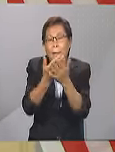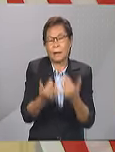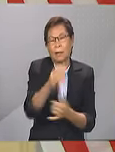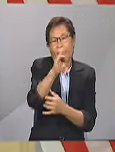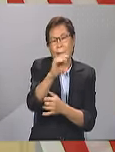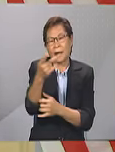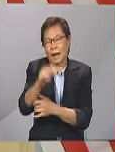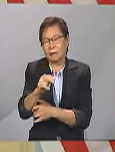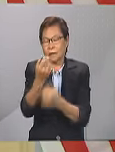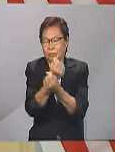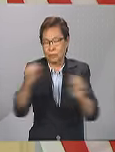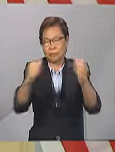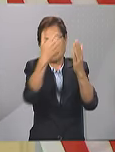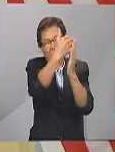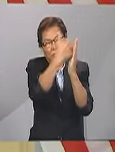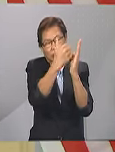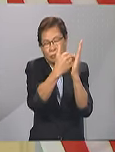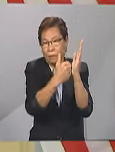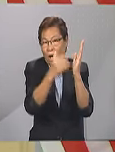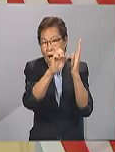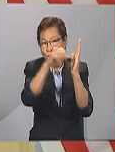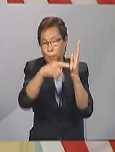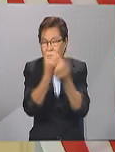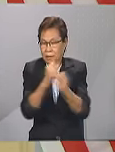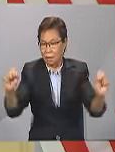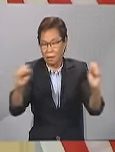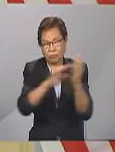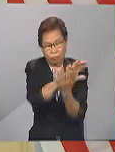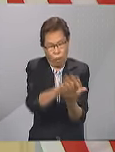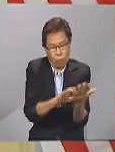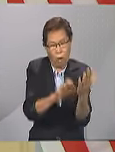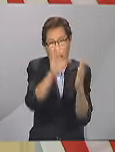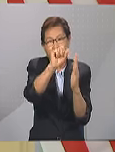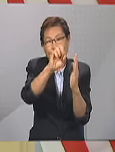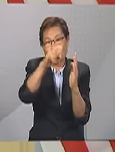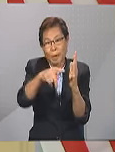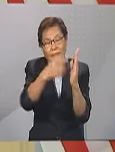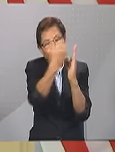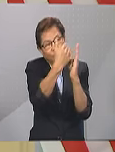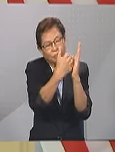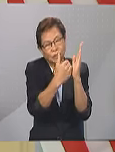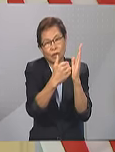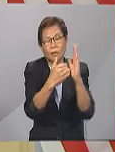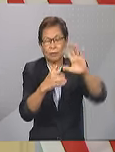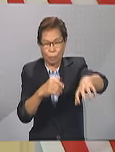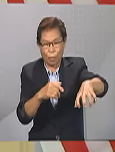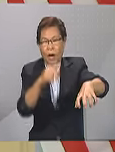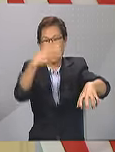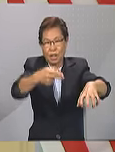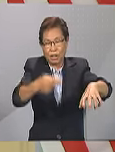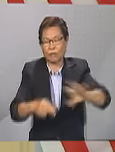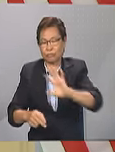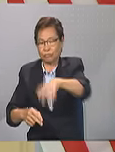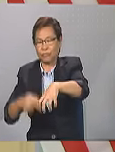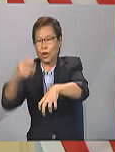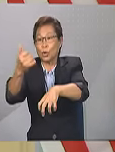sedang menyediakan sop-sop di kosan Zul hijau kuning